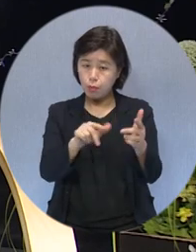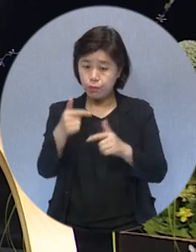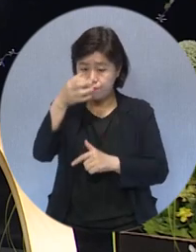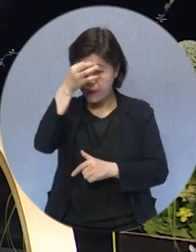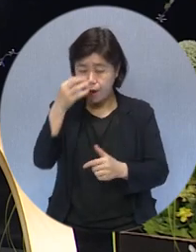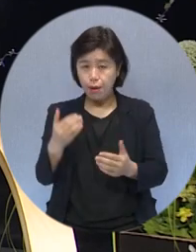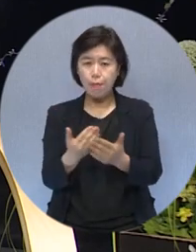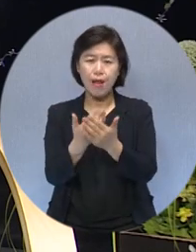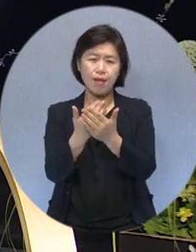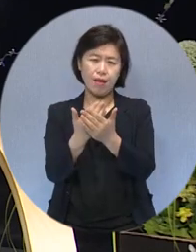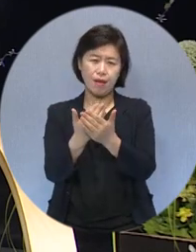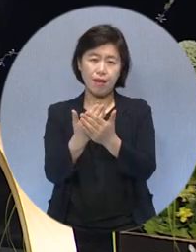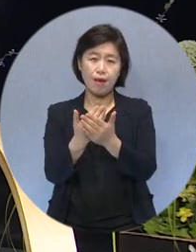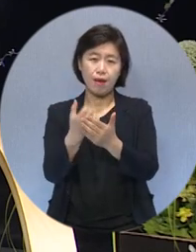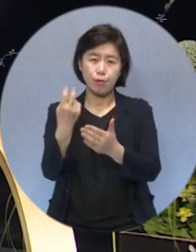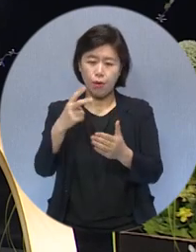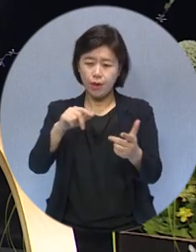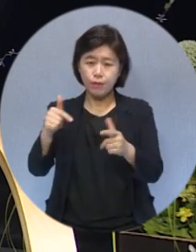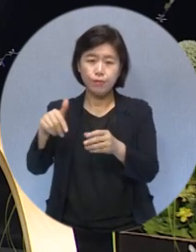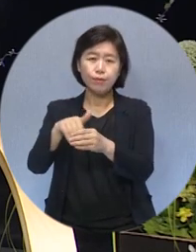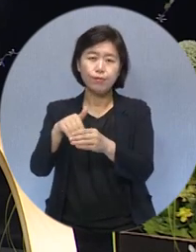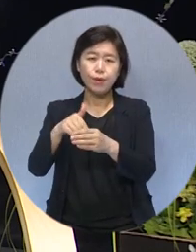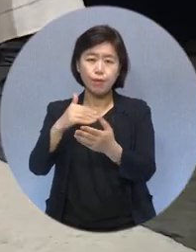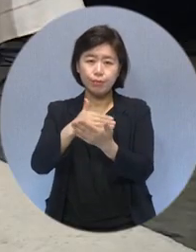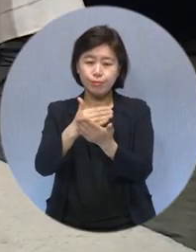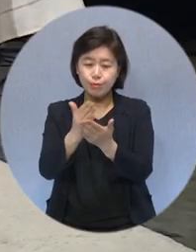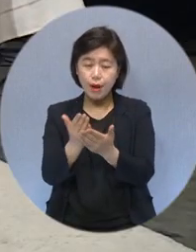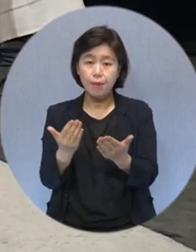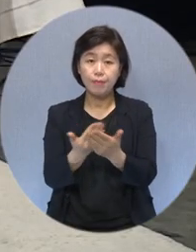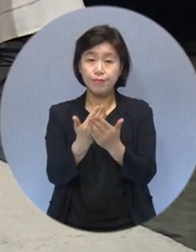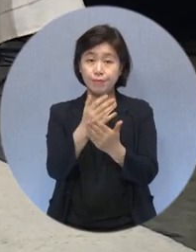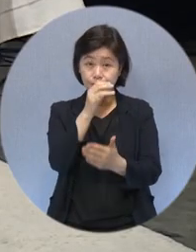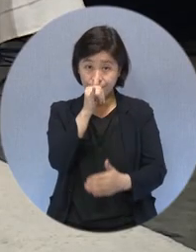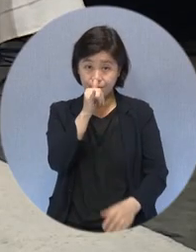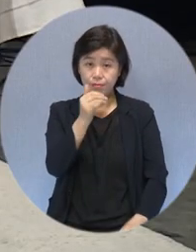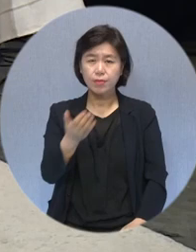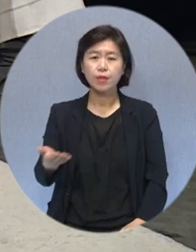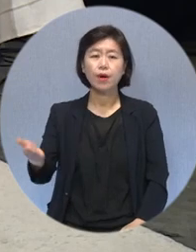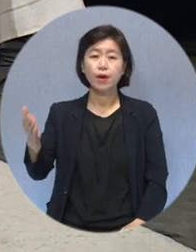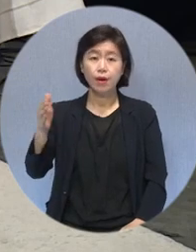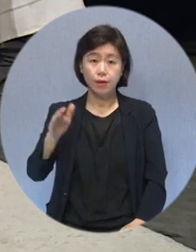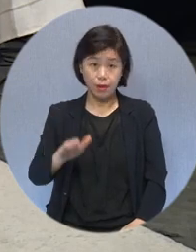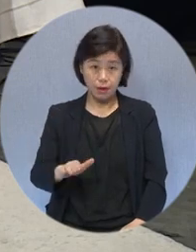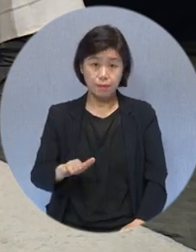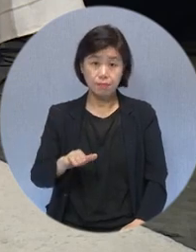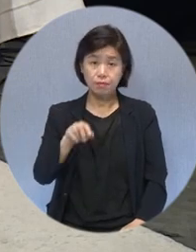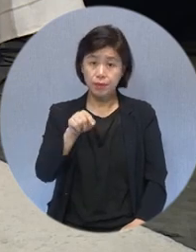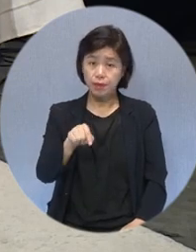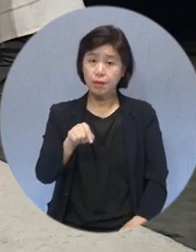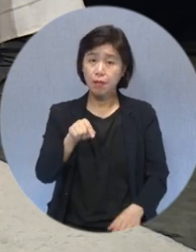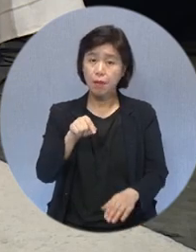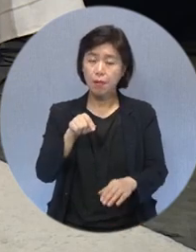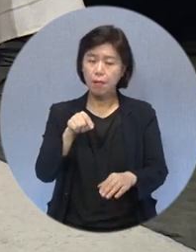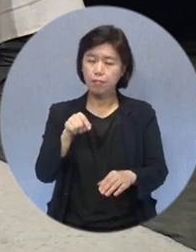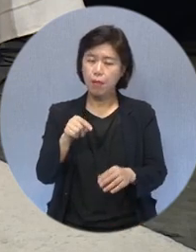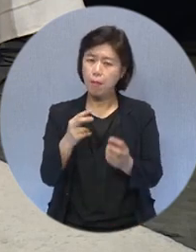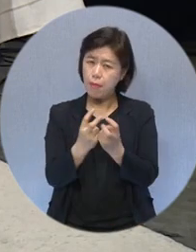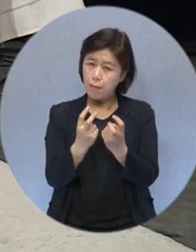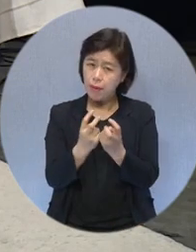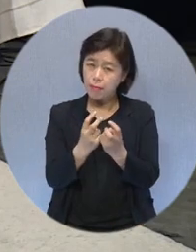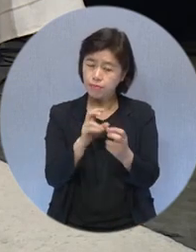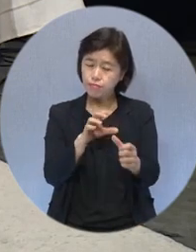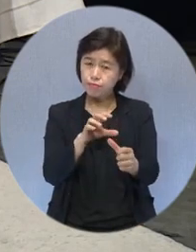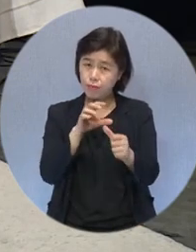문해사조를 다채롭게 발전시켰습니다. 하지만 이로써 잘 쓴 시를 좋은